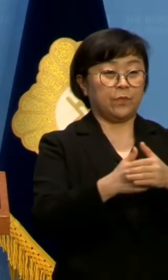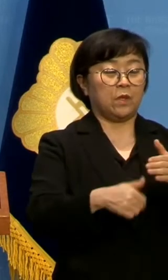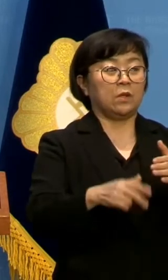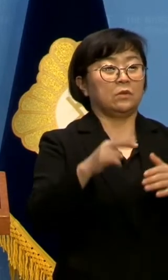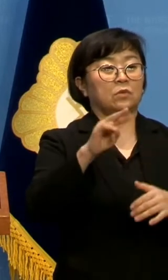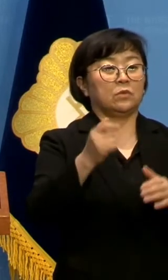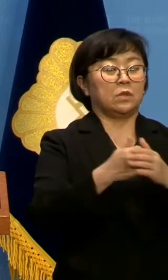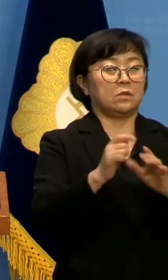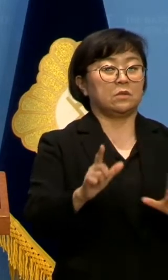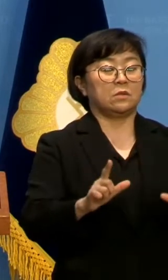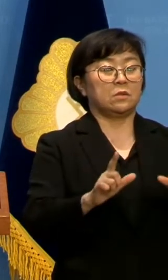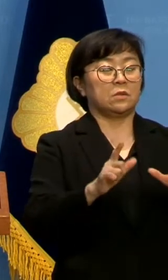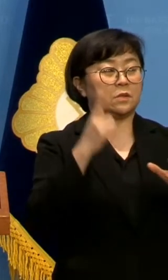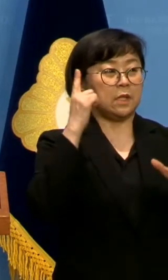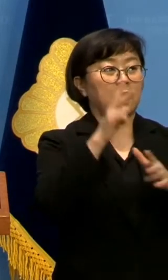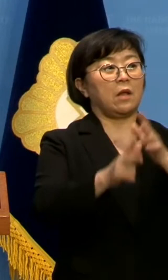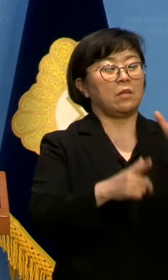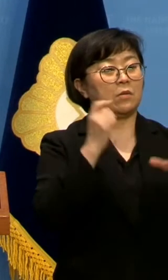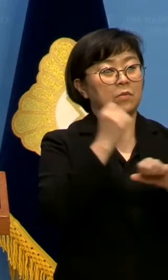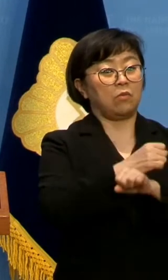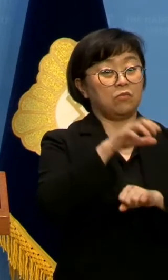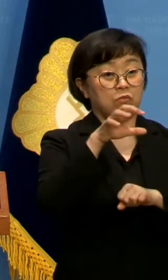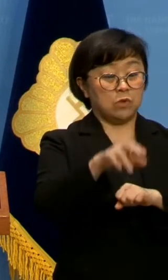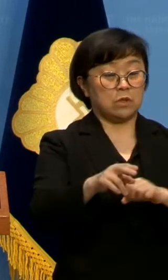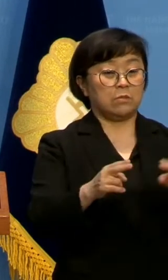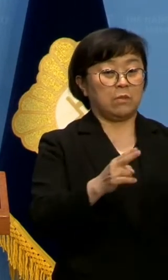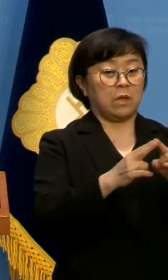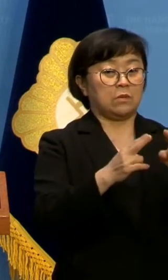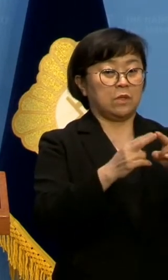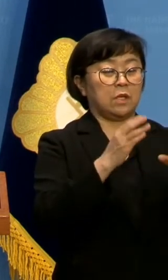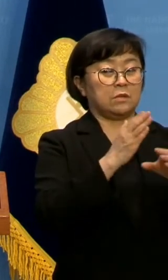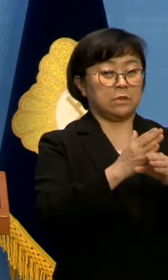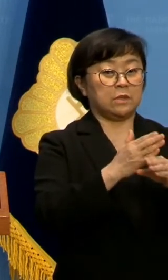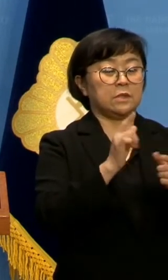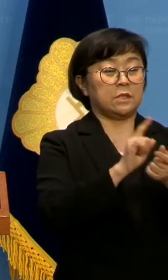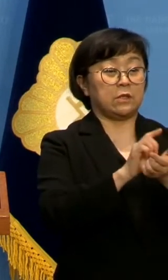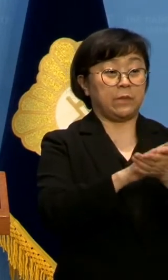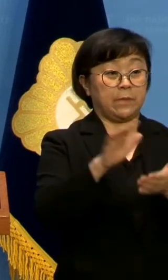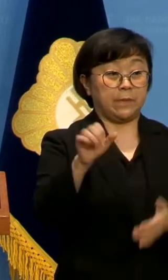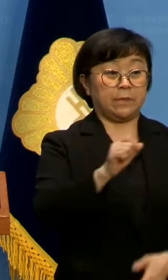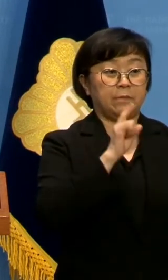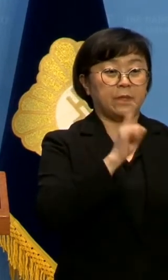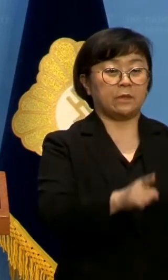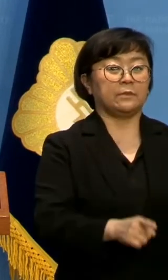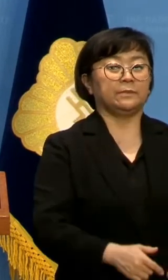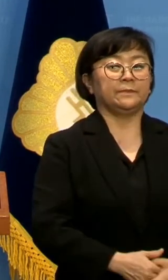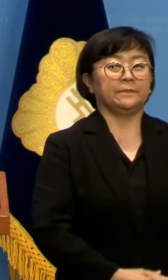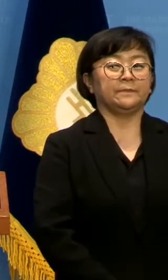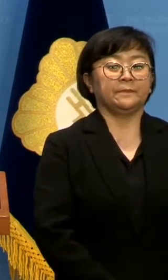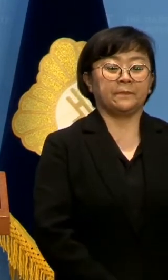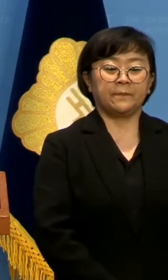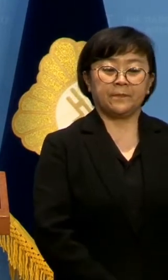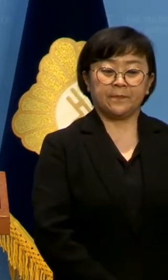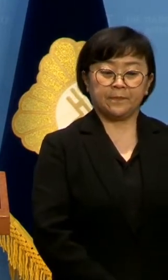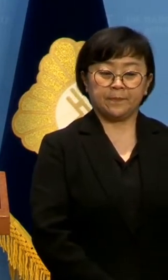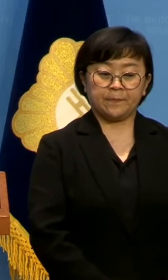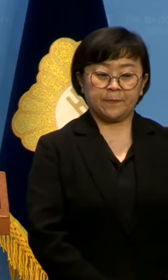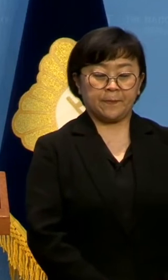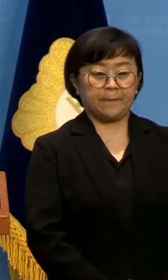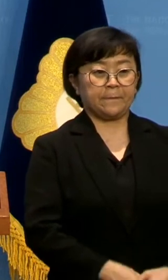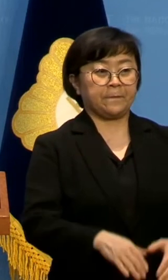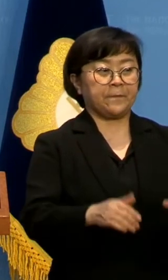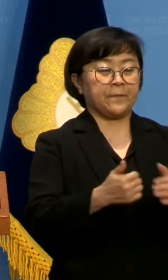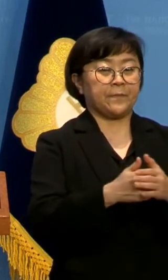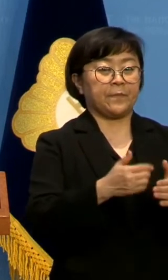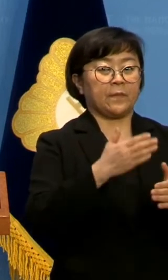동탄에서 살아온 연구원으로서 반도체 핵심지를 직접 탈환하라는 사명을 받은 것이라 생각합니다.